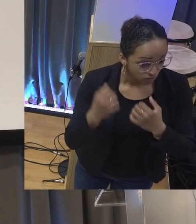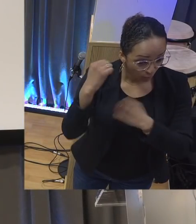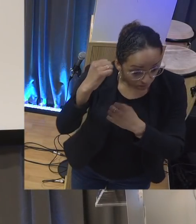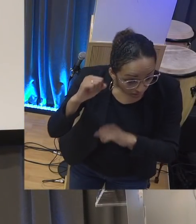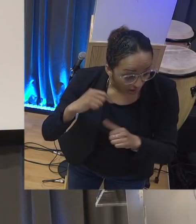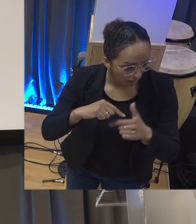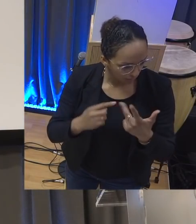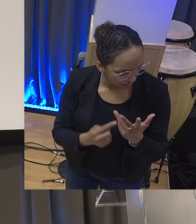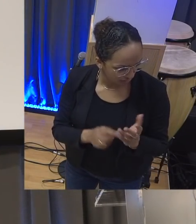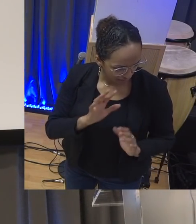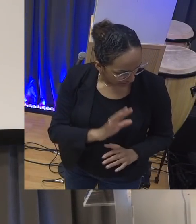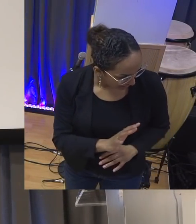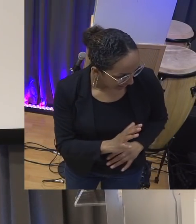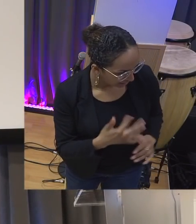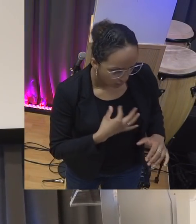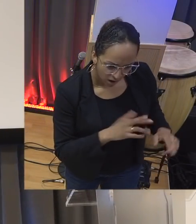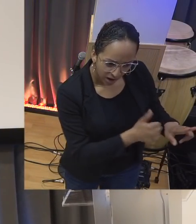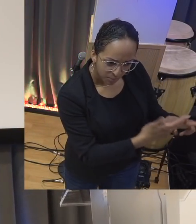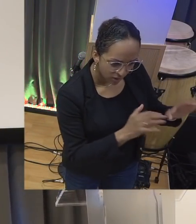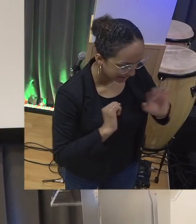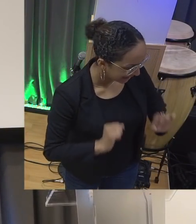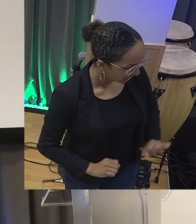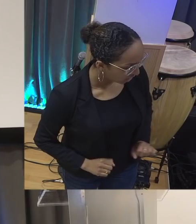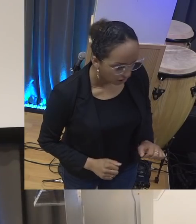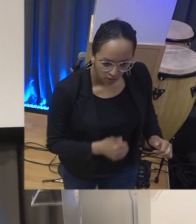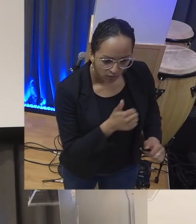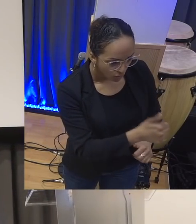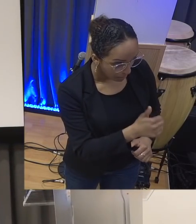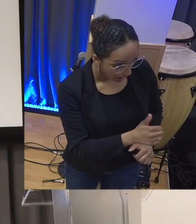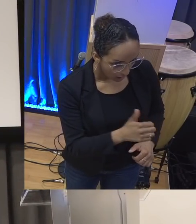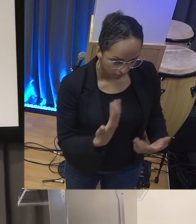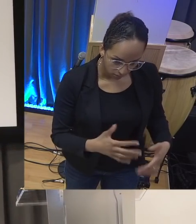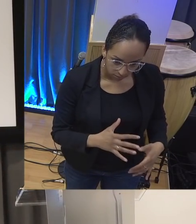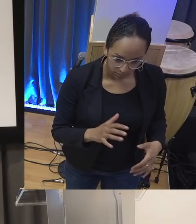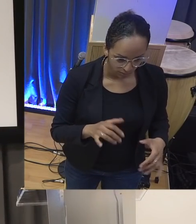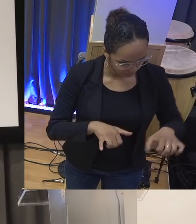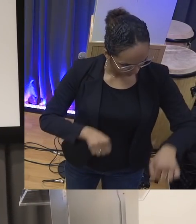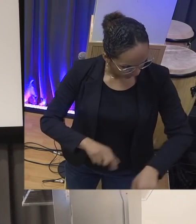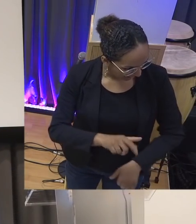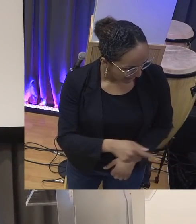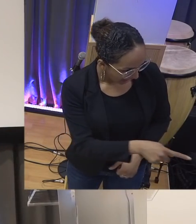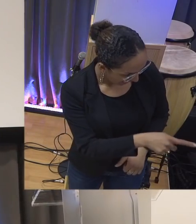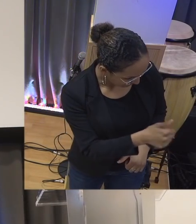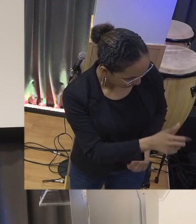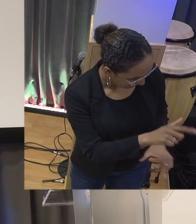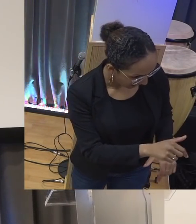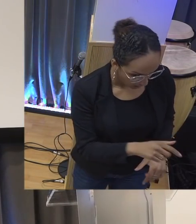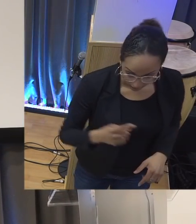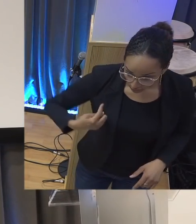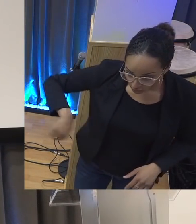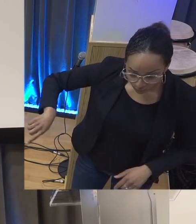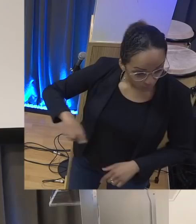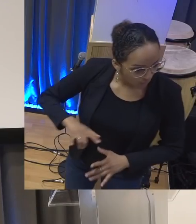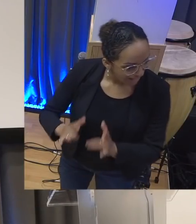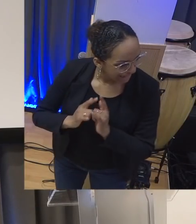dis. Mais je lui dis à ce sénateur, mais vous, avec tous les moyens que vous avez, est-ce que vous pouvez faire ce que fait l'église de Fondary ?